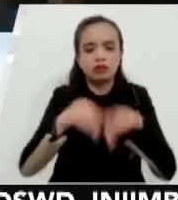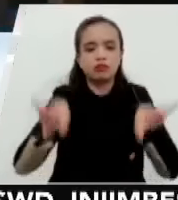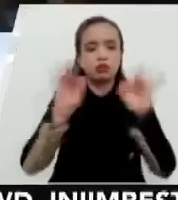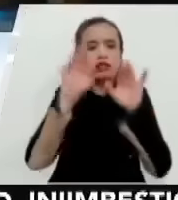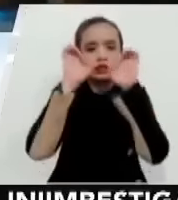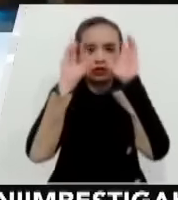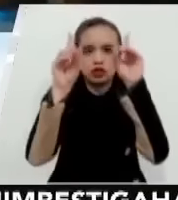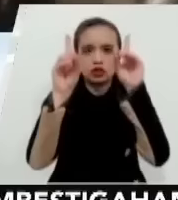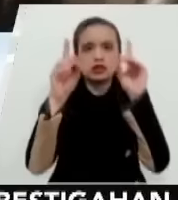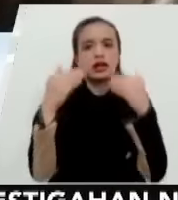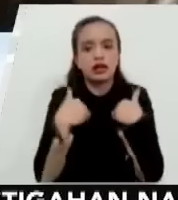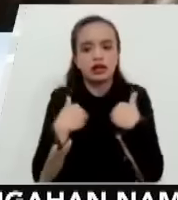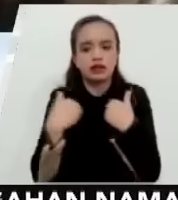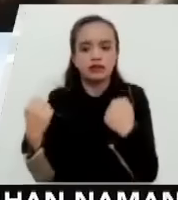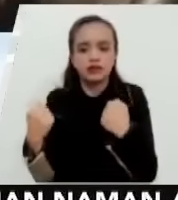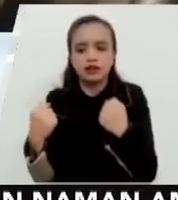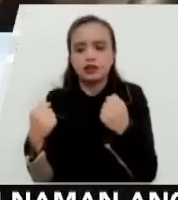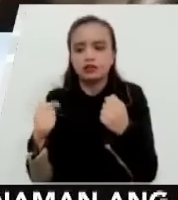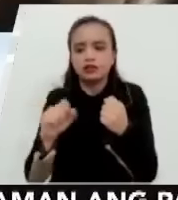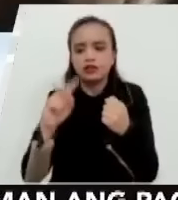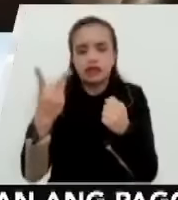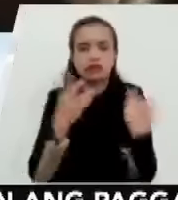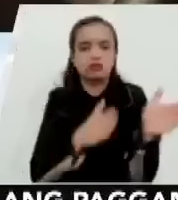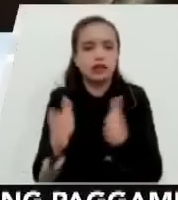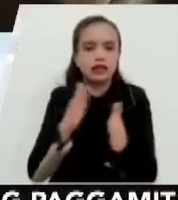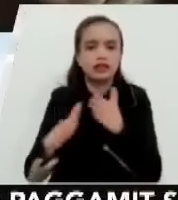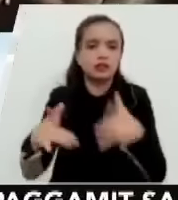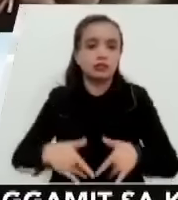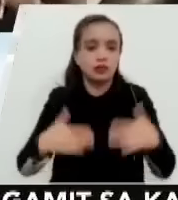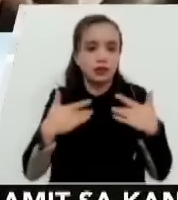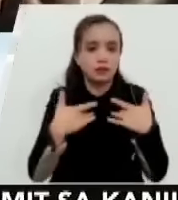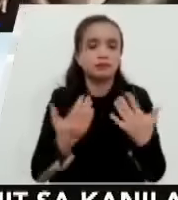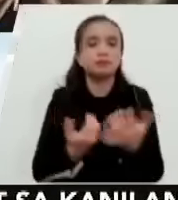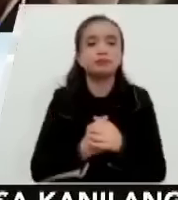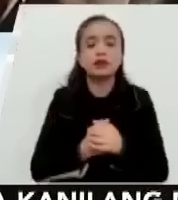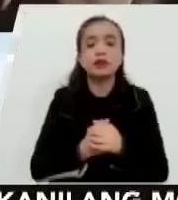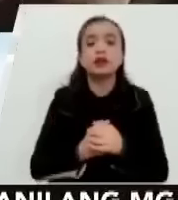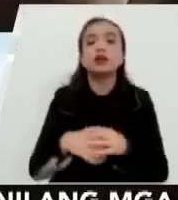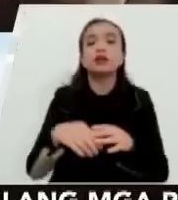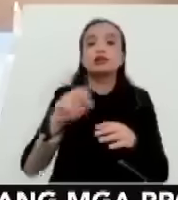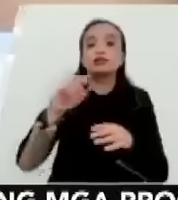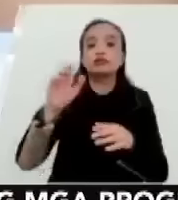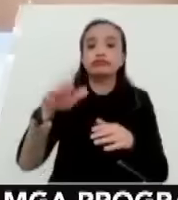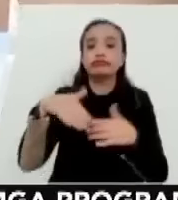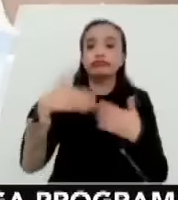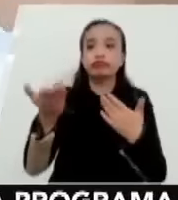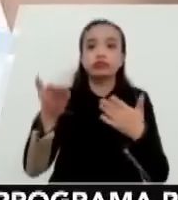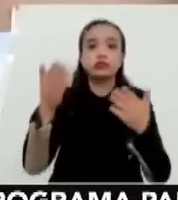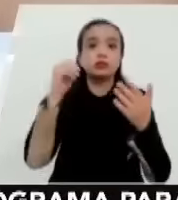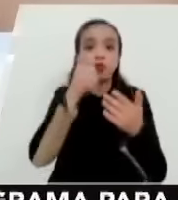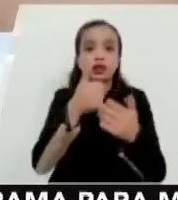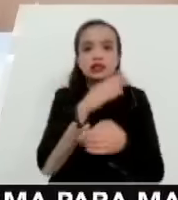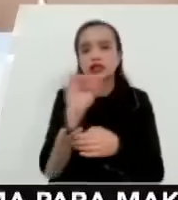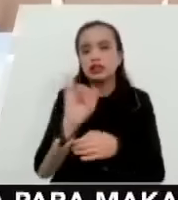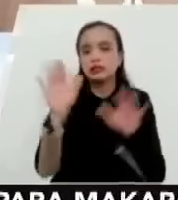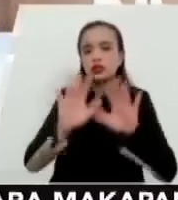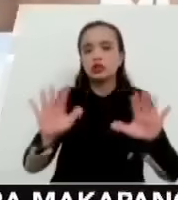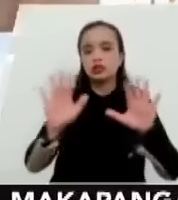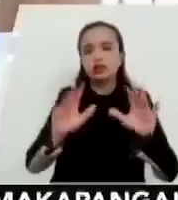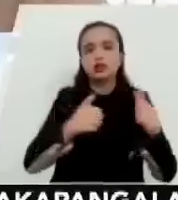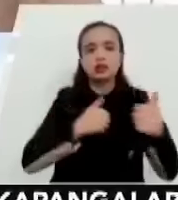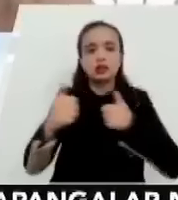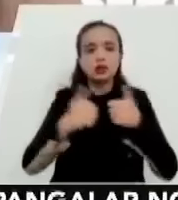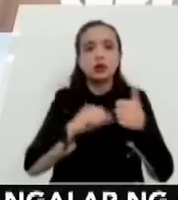may backup plan kayo sa buhay. Bukas at sa Linggo, magharap-harap ang mga pambato ng iba't ibang bansa at magkakaalaman kung sino-sino